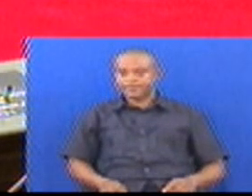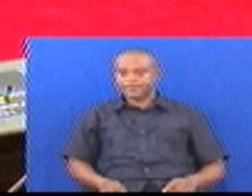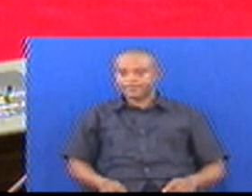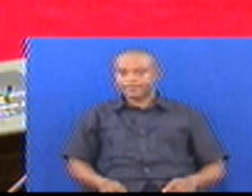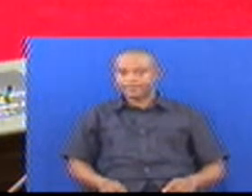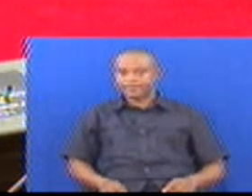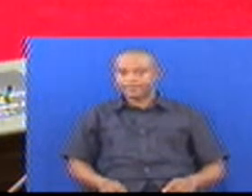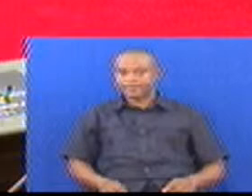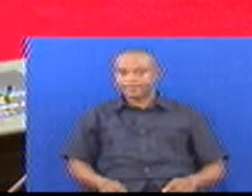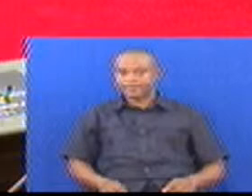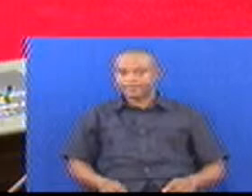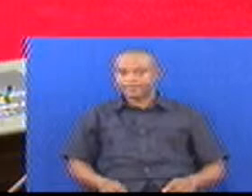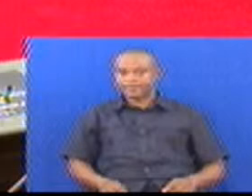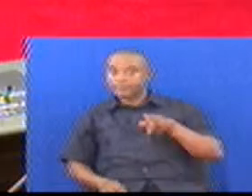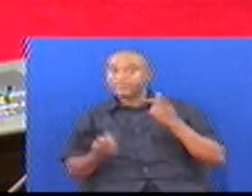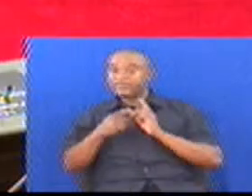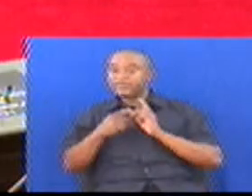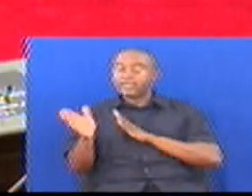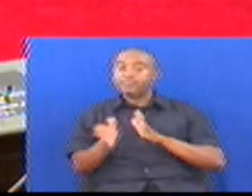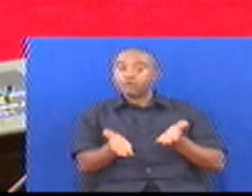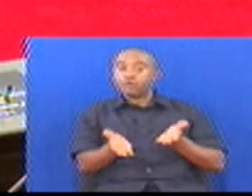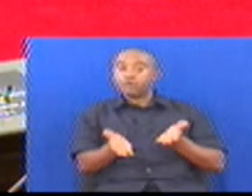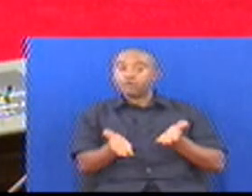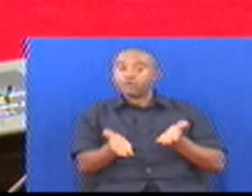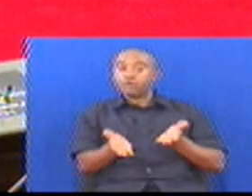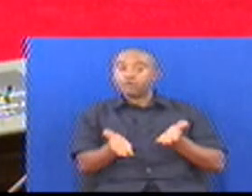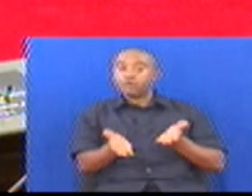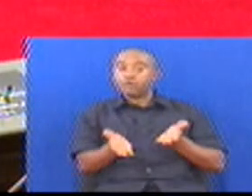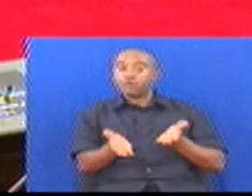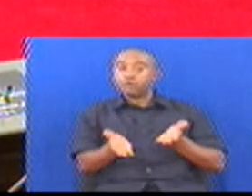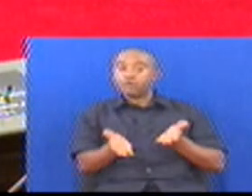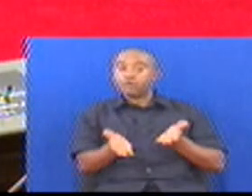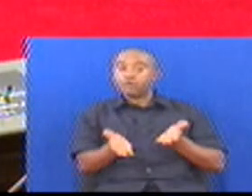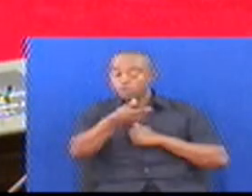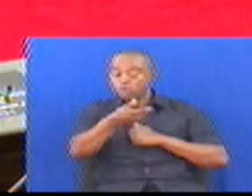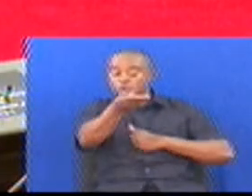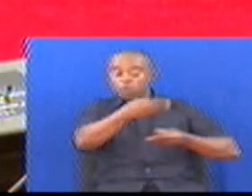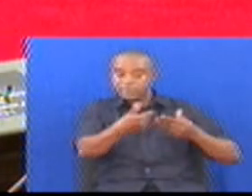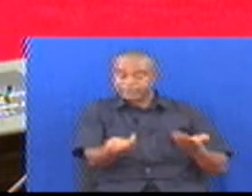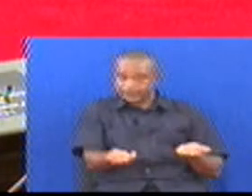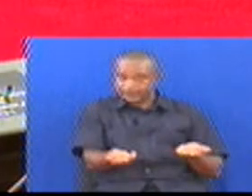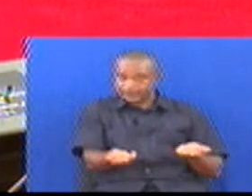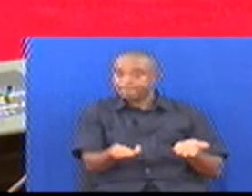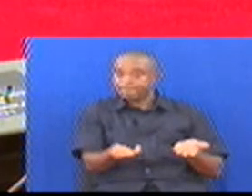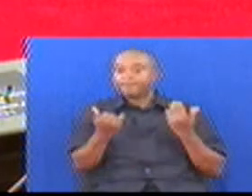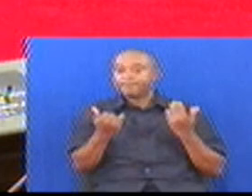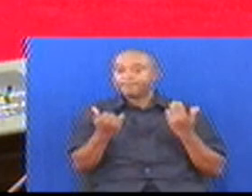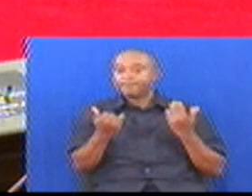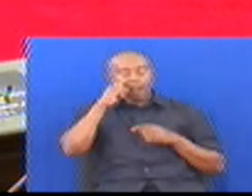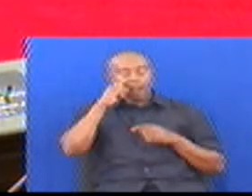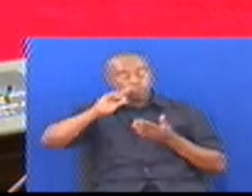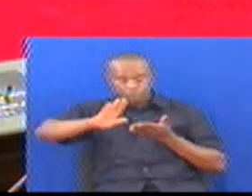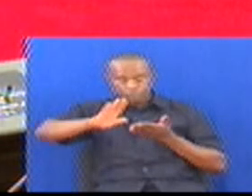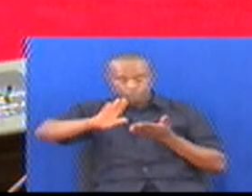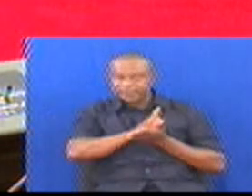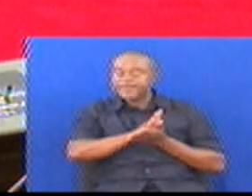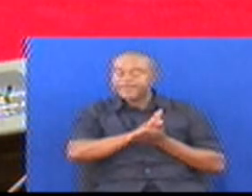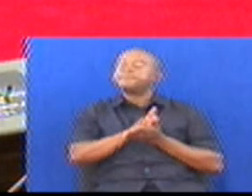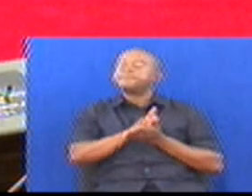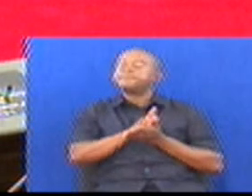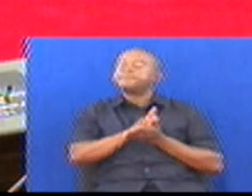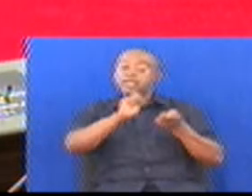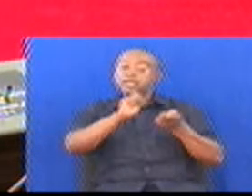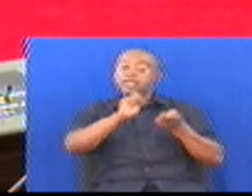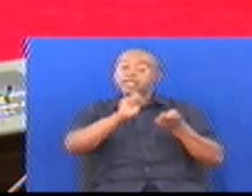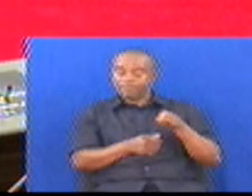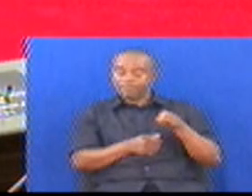investment climate, na mpango wa kuboresha mfumo wa udhibiti wa biashara, yani blueprint for regulatory reform to improve the